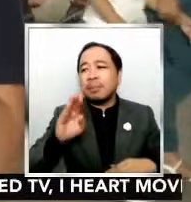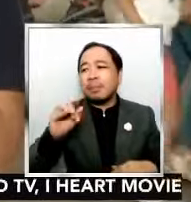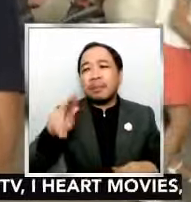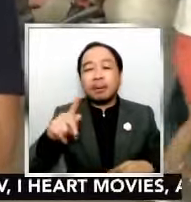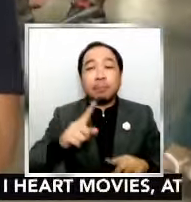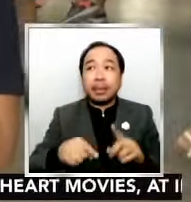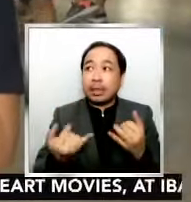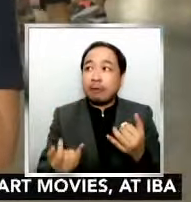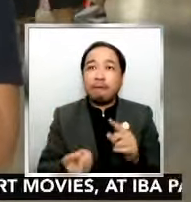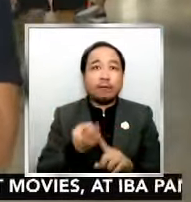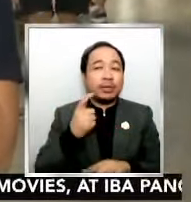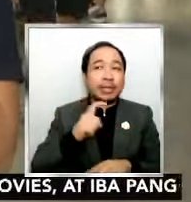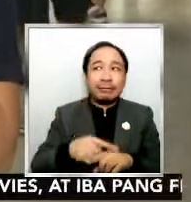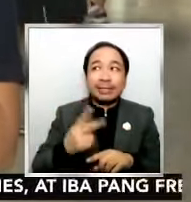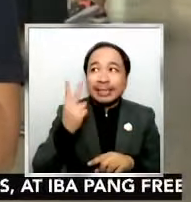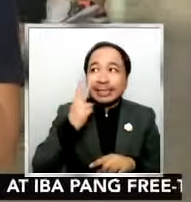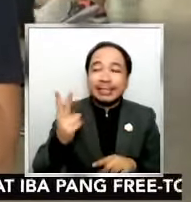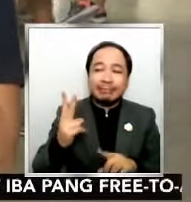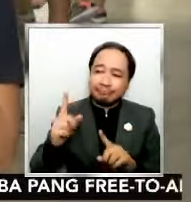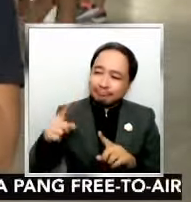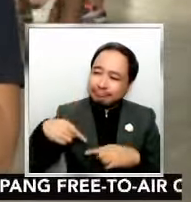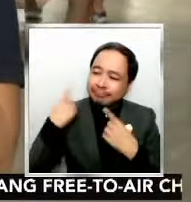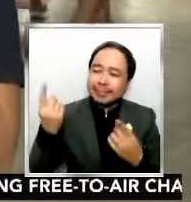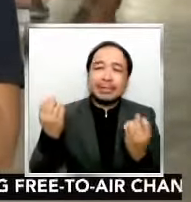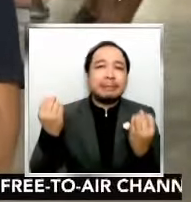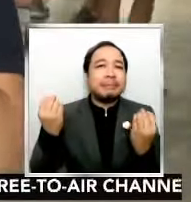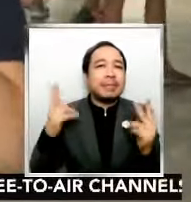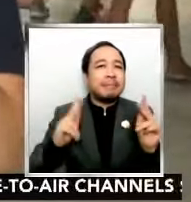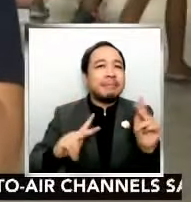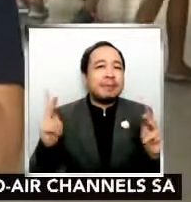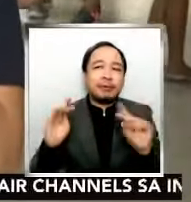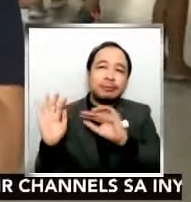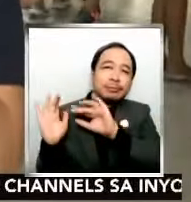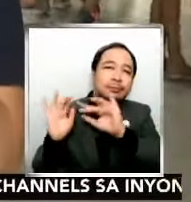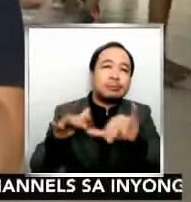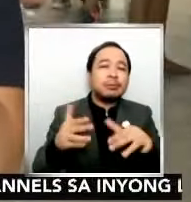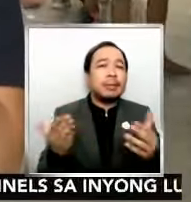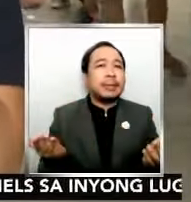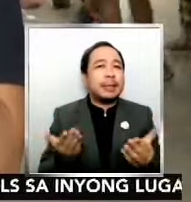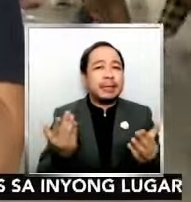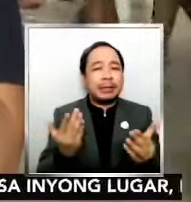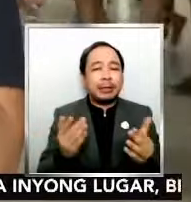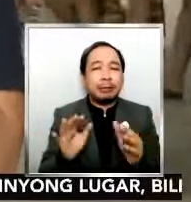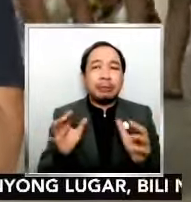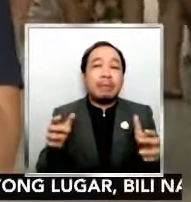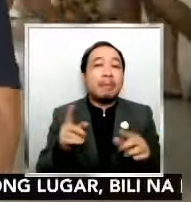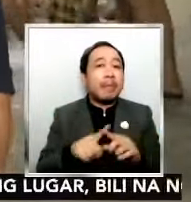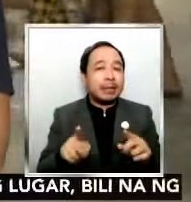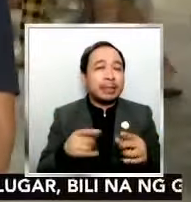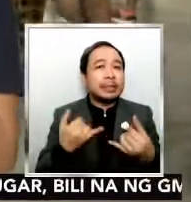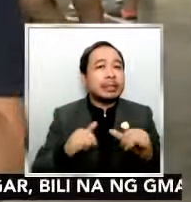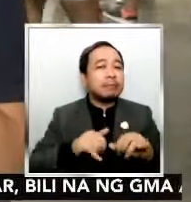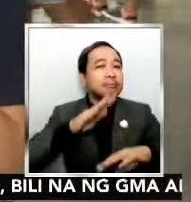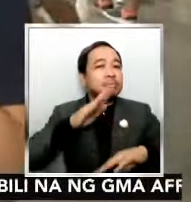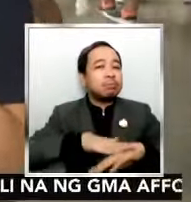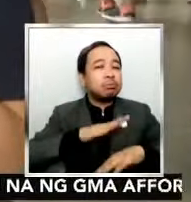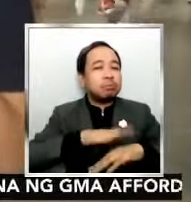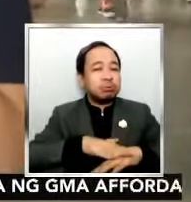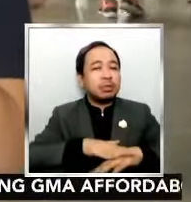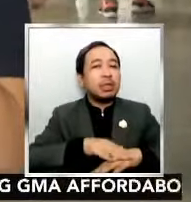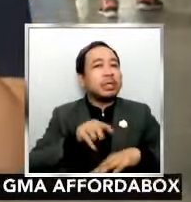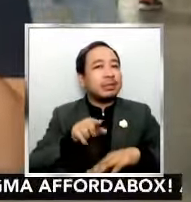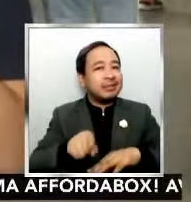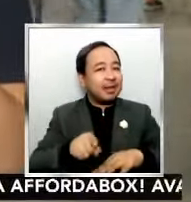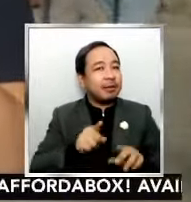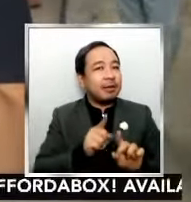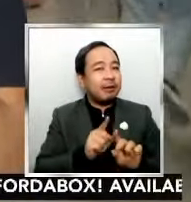months na ganito karami yung tao mm-hmm. dito sa isang lugar na ito. Pero talaga namang patuloy mm-hmm. pa rin nilang pinapairal yung physical distancing as